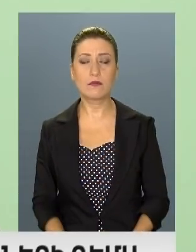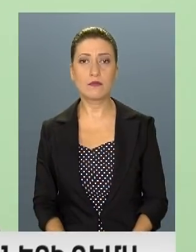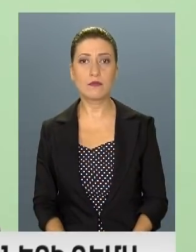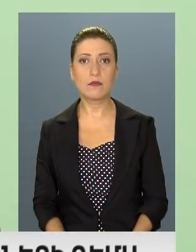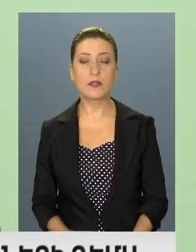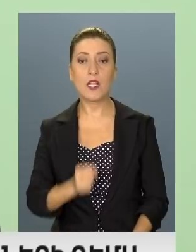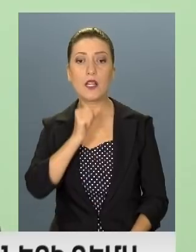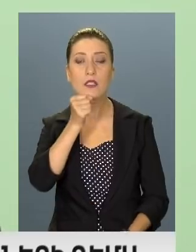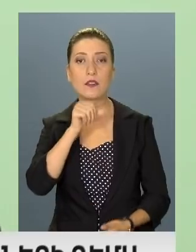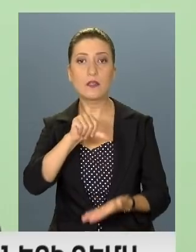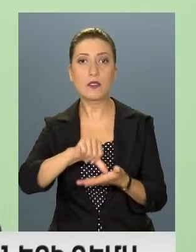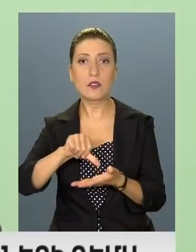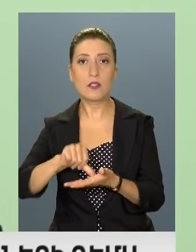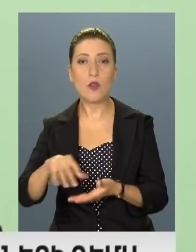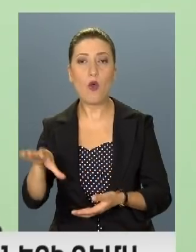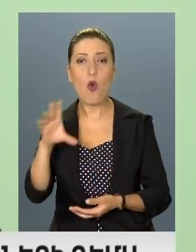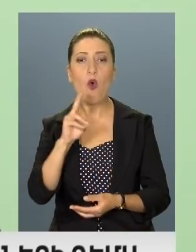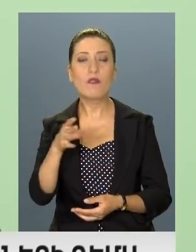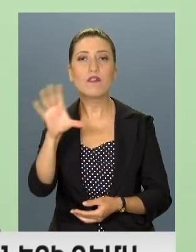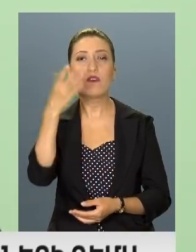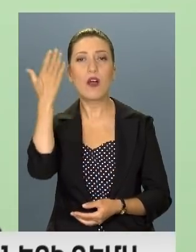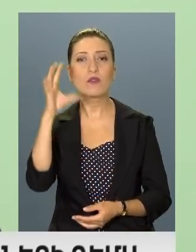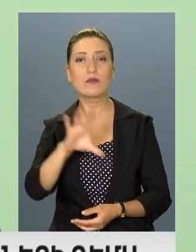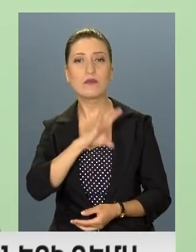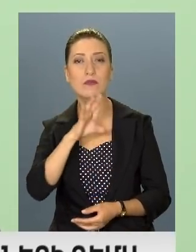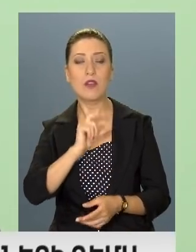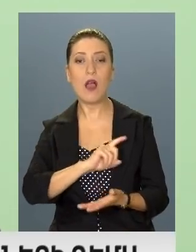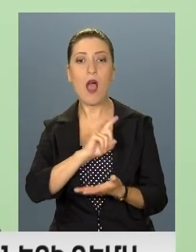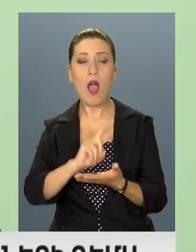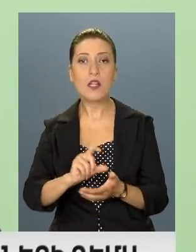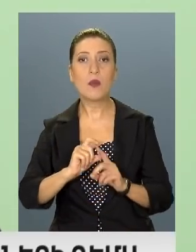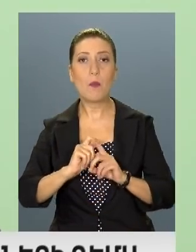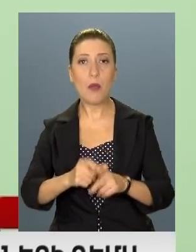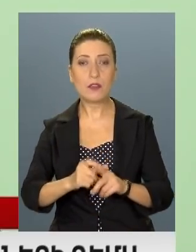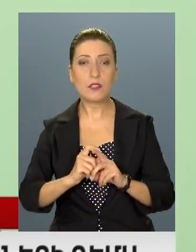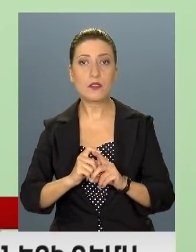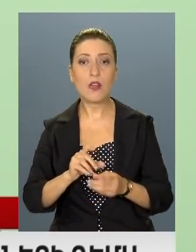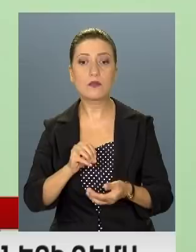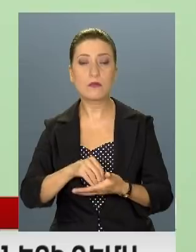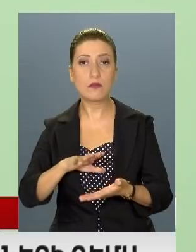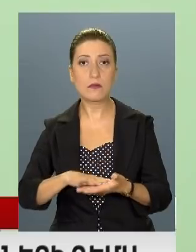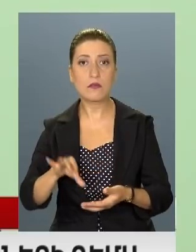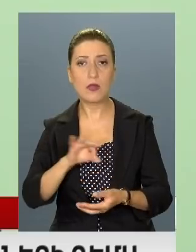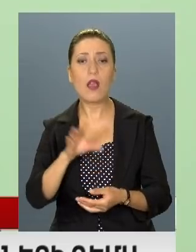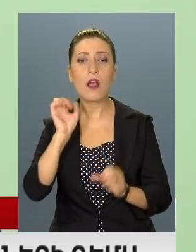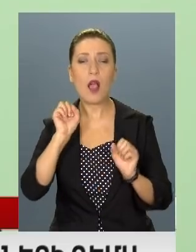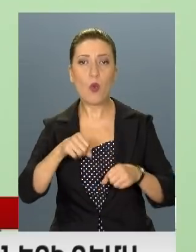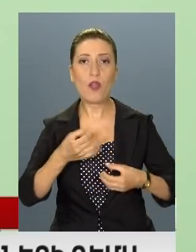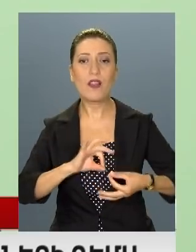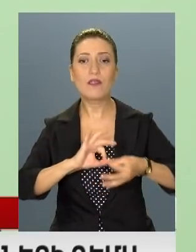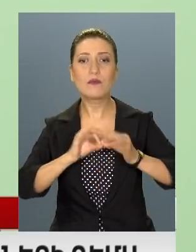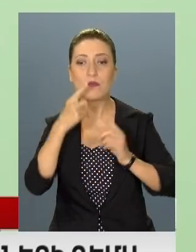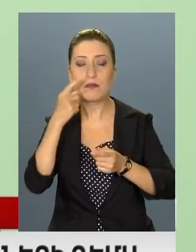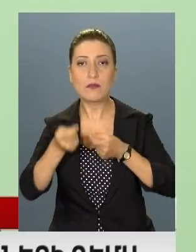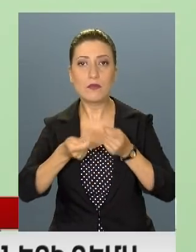Լրագրող ներկայացուցիչները, ովքեր առիթ ունեցել են այդ հարցը եւ պատասխանը արձանագրելու, նաեւ կարող էին մանրամասն ակնկալել